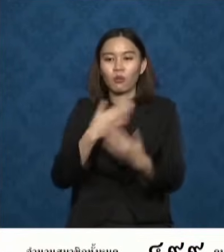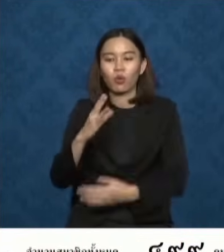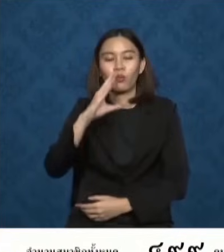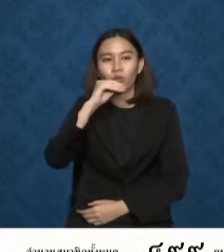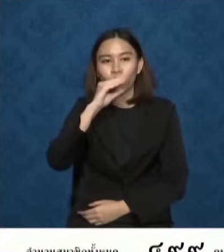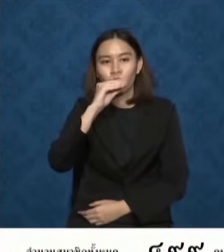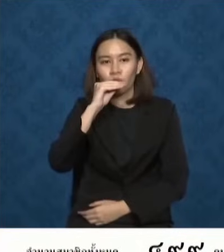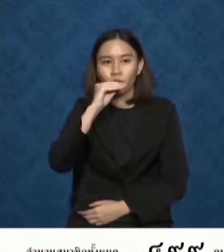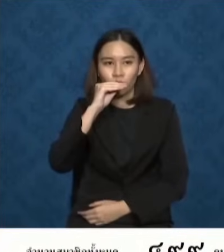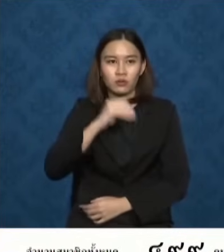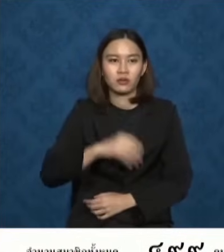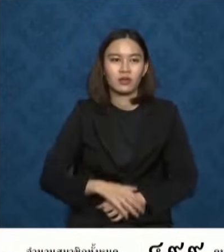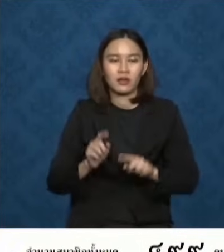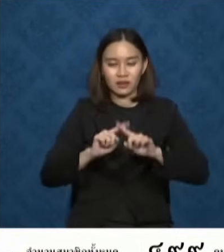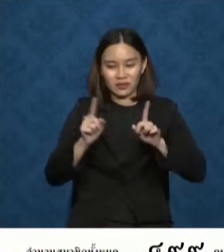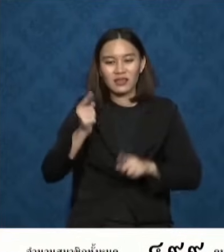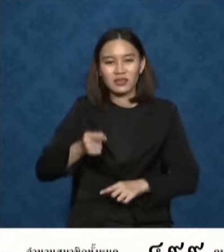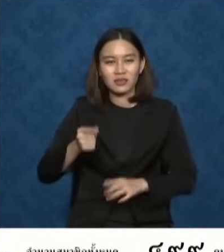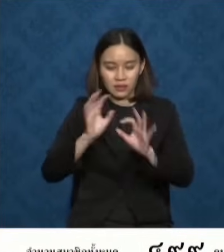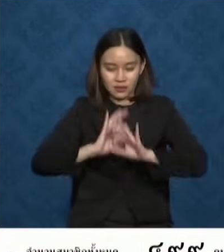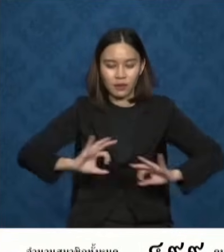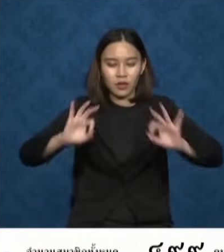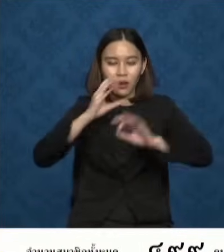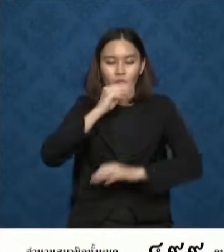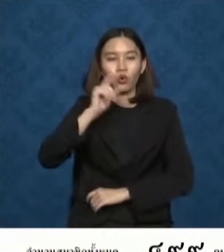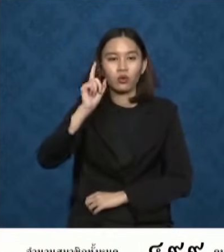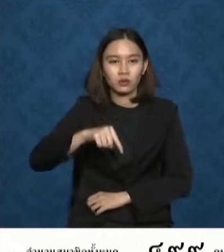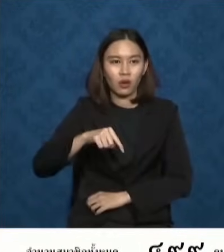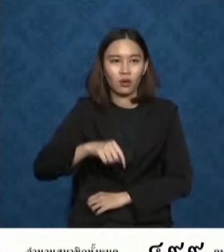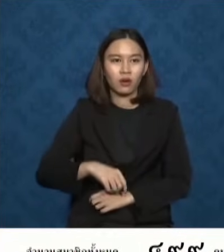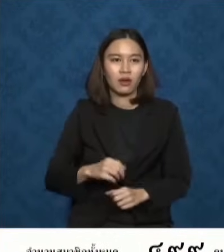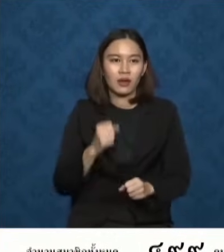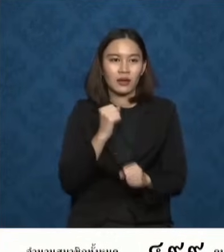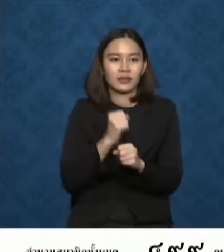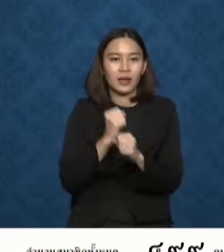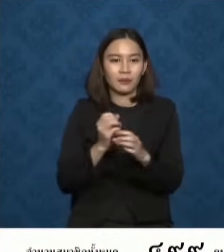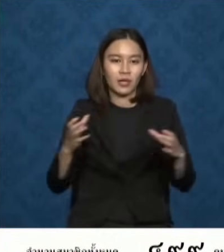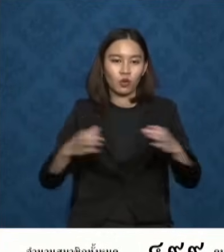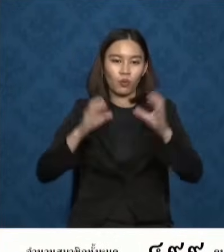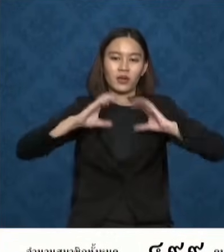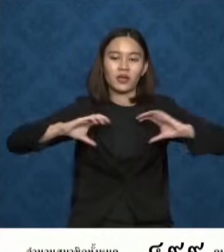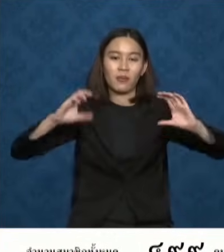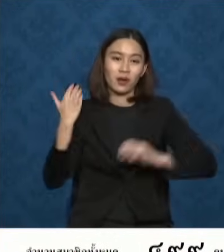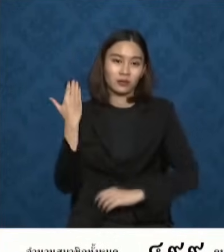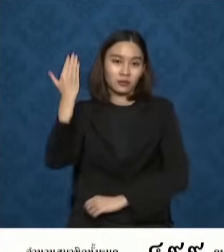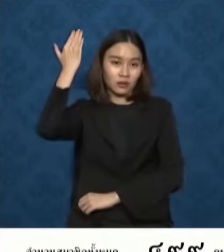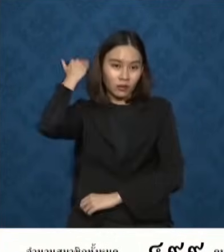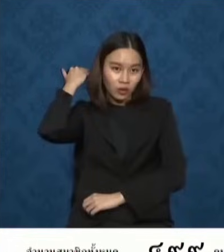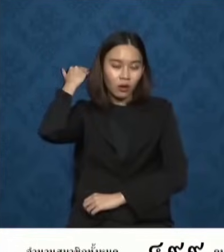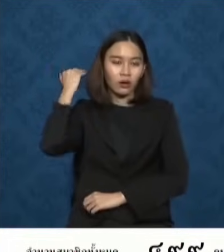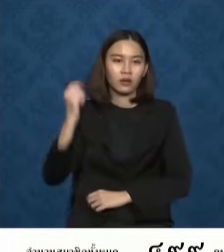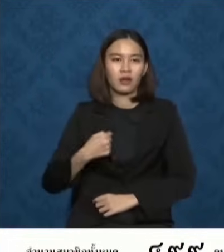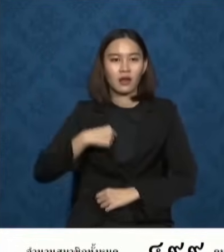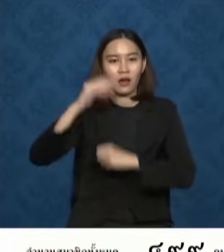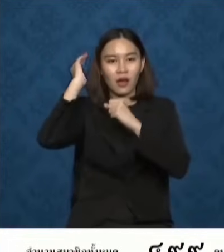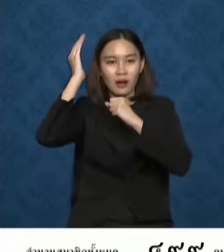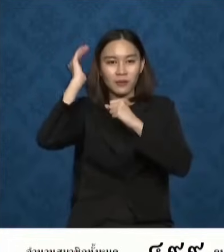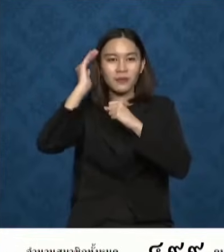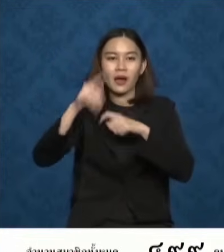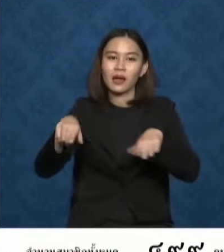ไม่ได้โยนความผิดแต่ความจริงก็คือมันจำเป็นต้องพูดก็คือทำไว้ในรัฐบาลก่อนเราเองก็เคยอภิปรายเขา